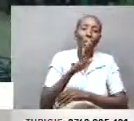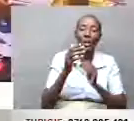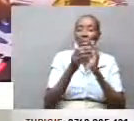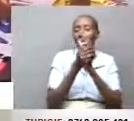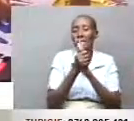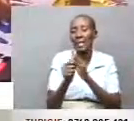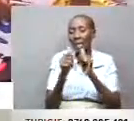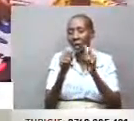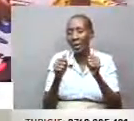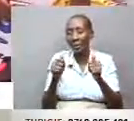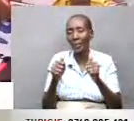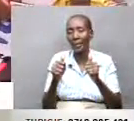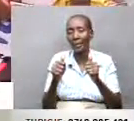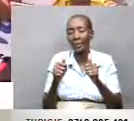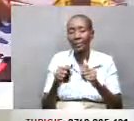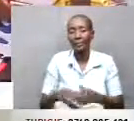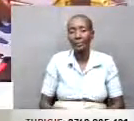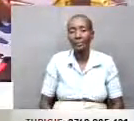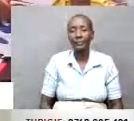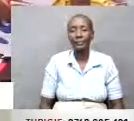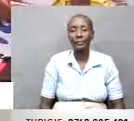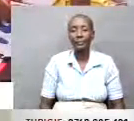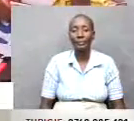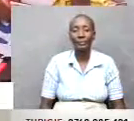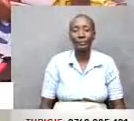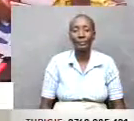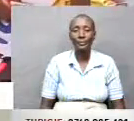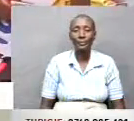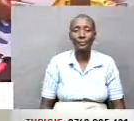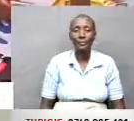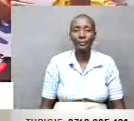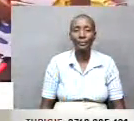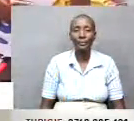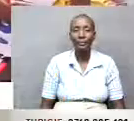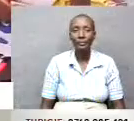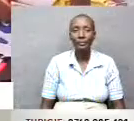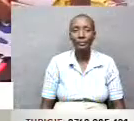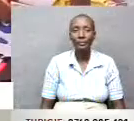relevant. Daniel Dembede, TV 47, County of Kisumu.